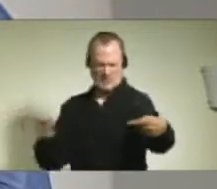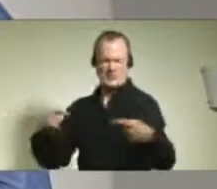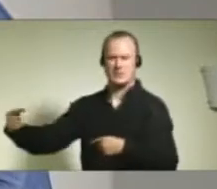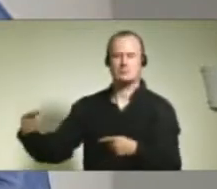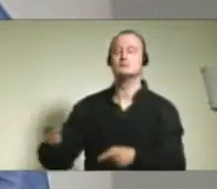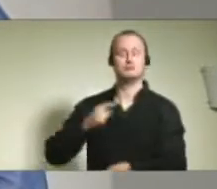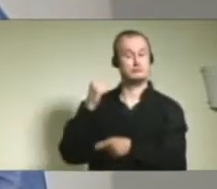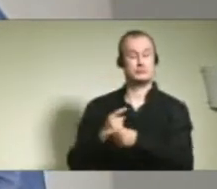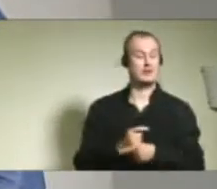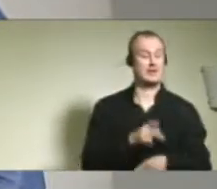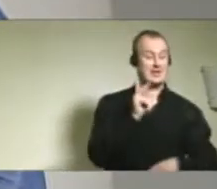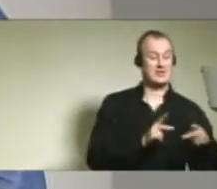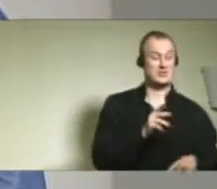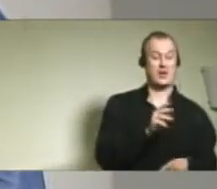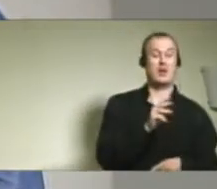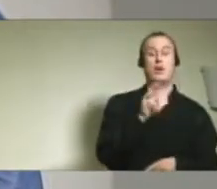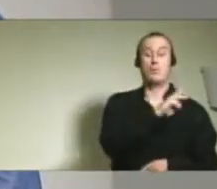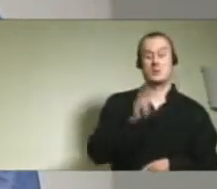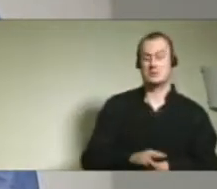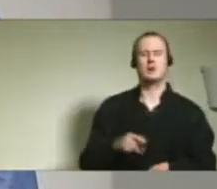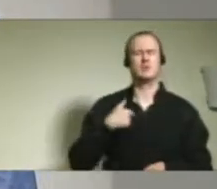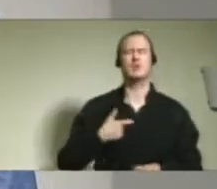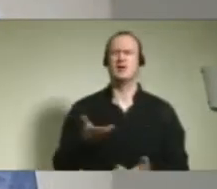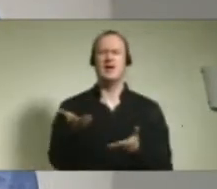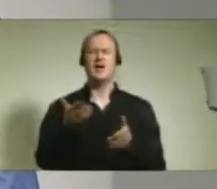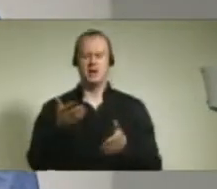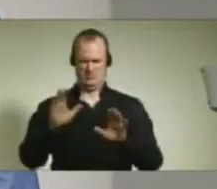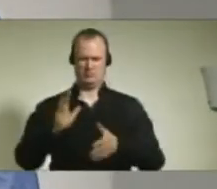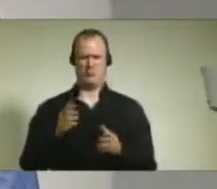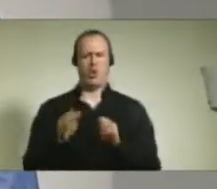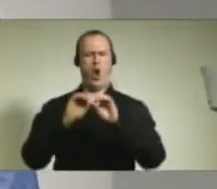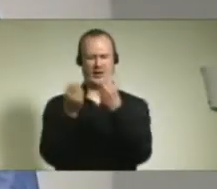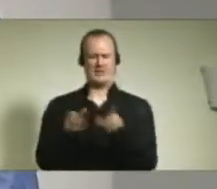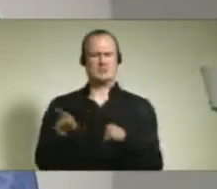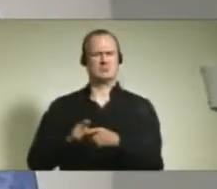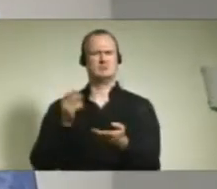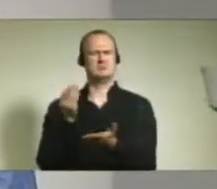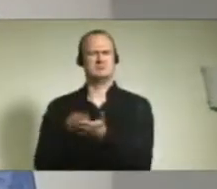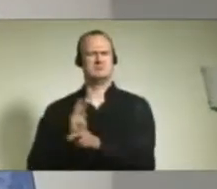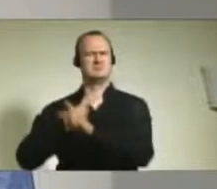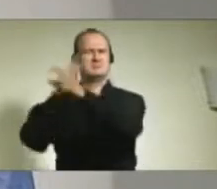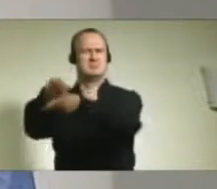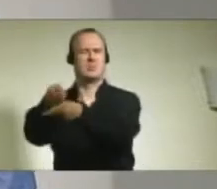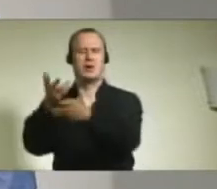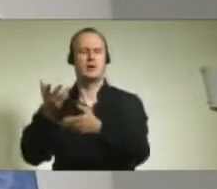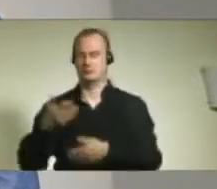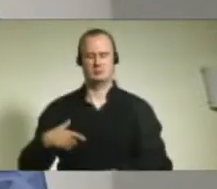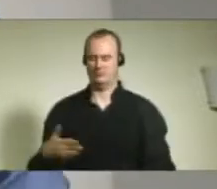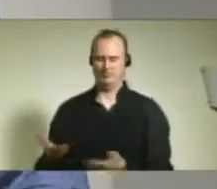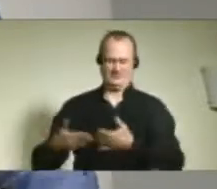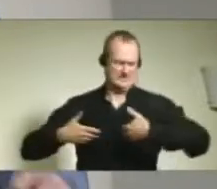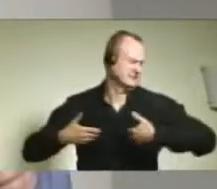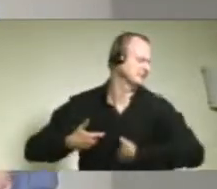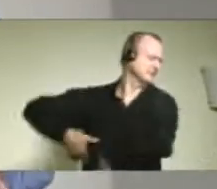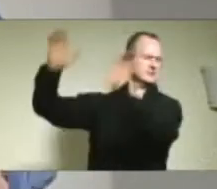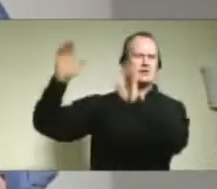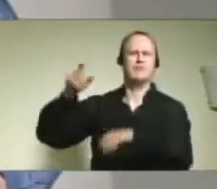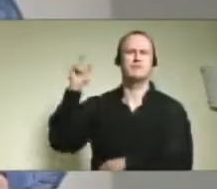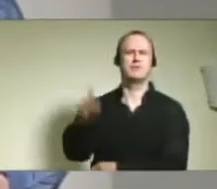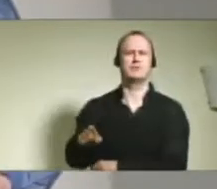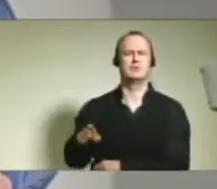disaient justement qu'il faut se débarrasser de ces institutions. Et les gens posaient des questions. Qu'est-ce qu'il peut y